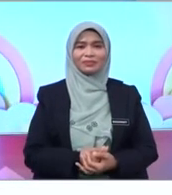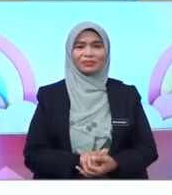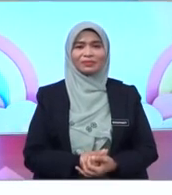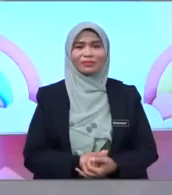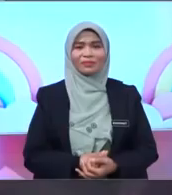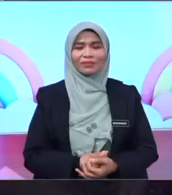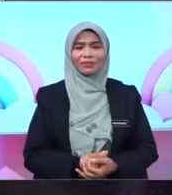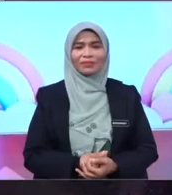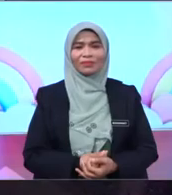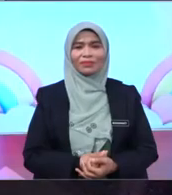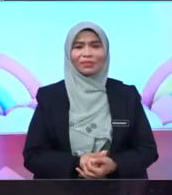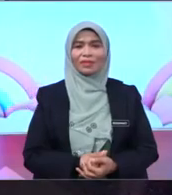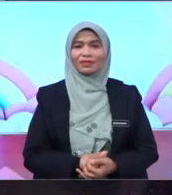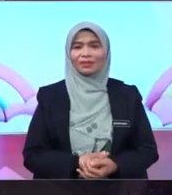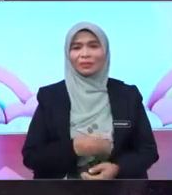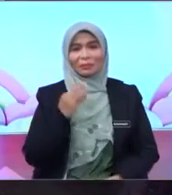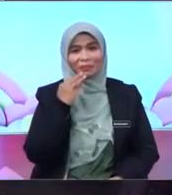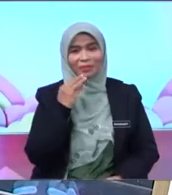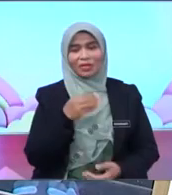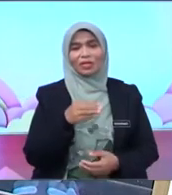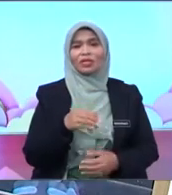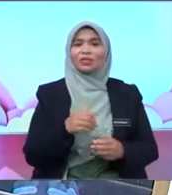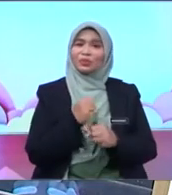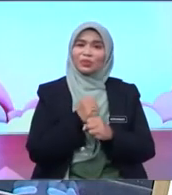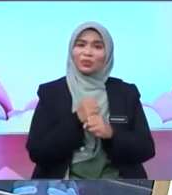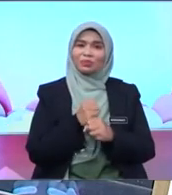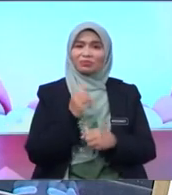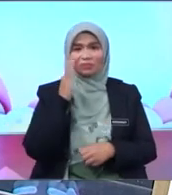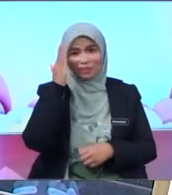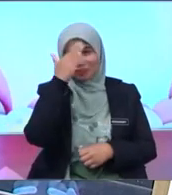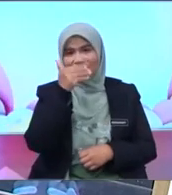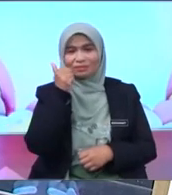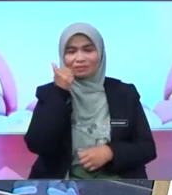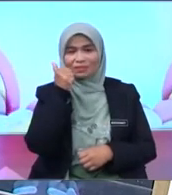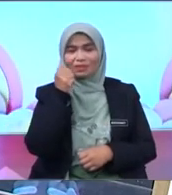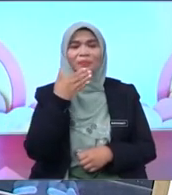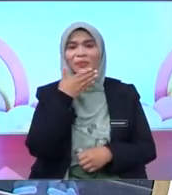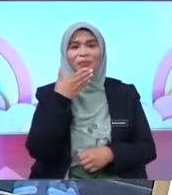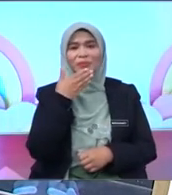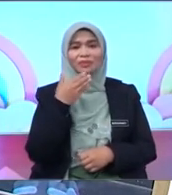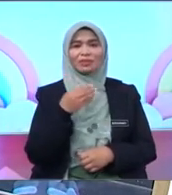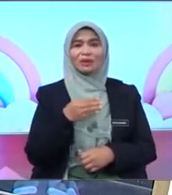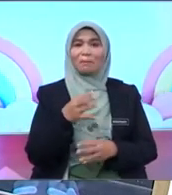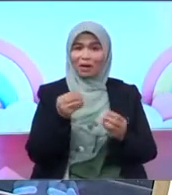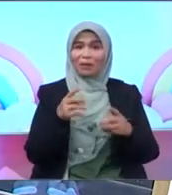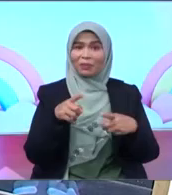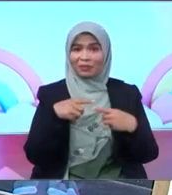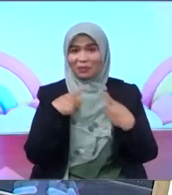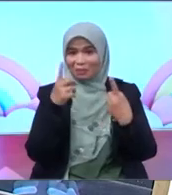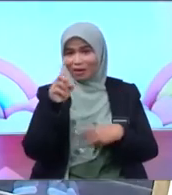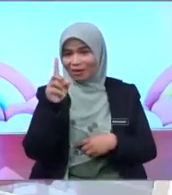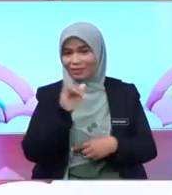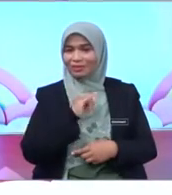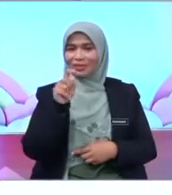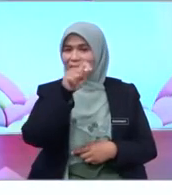hehehe nyanyi pantai dengarkan sungguh tega muda belia hendak kemana Saya bertanya